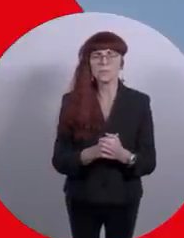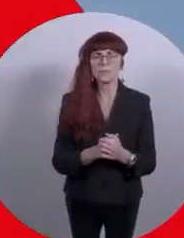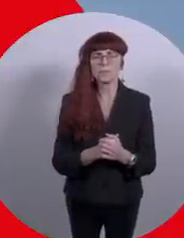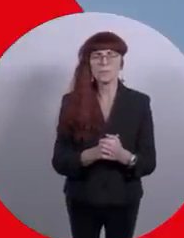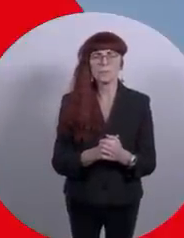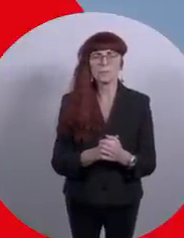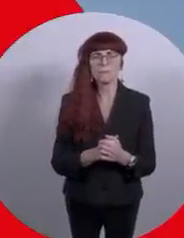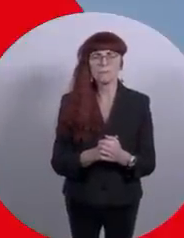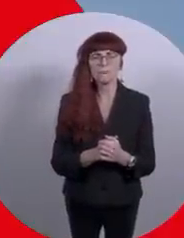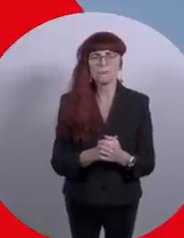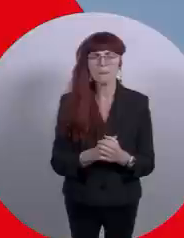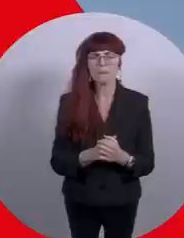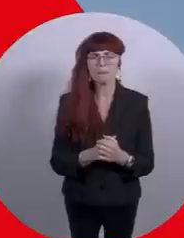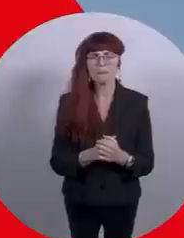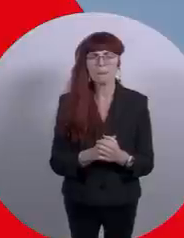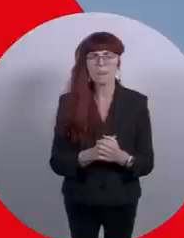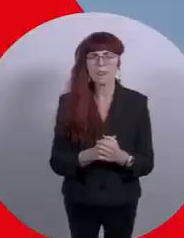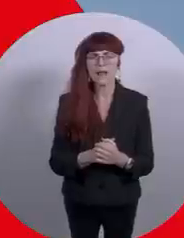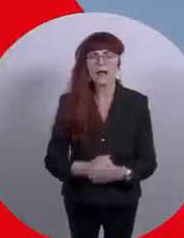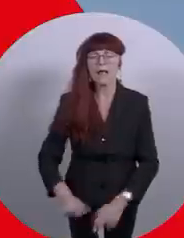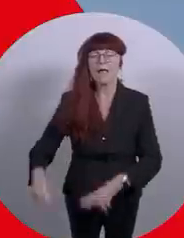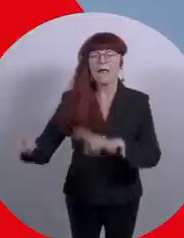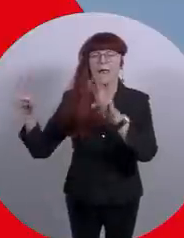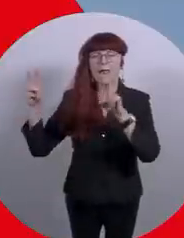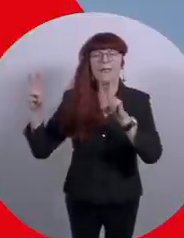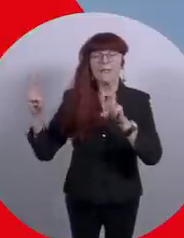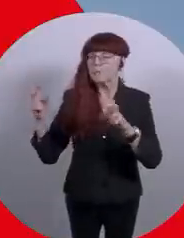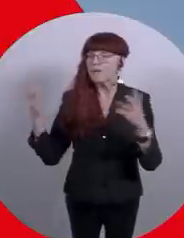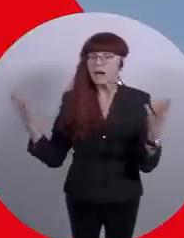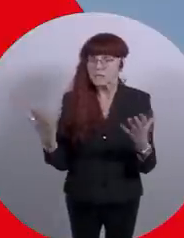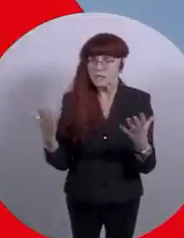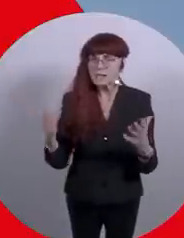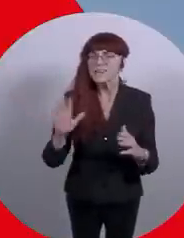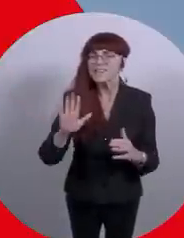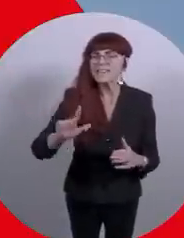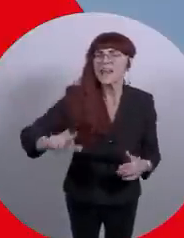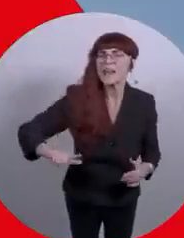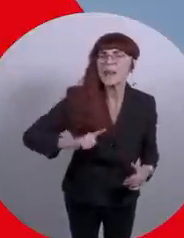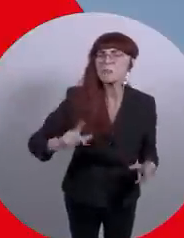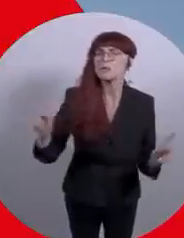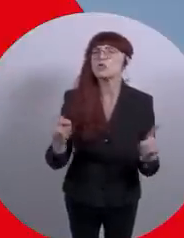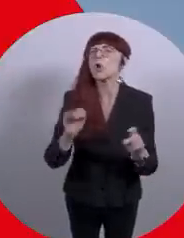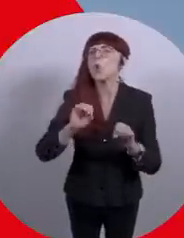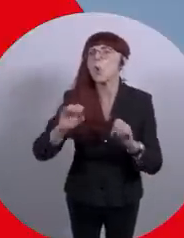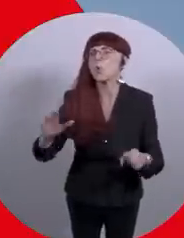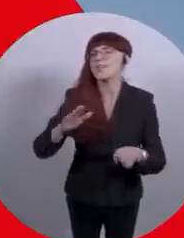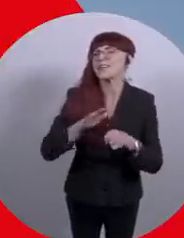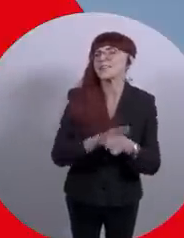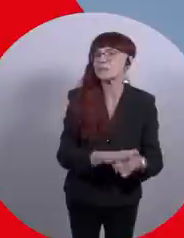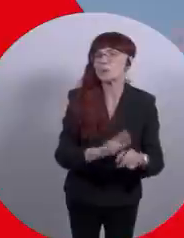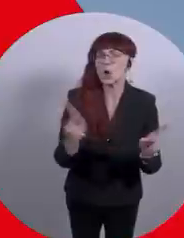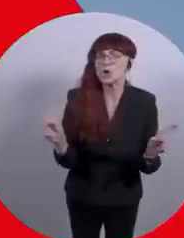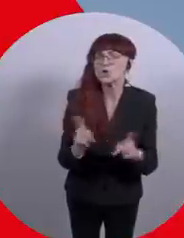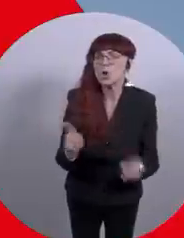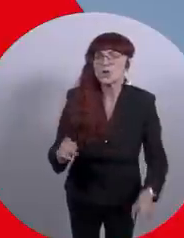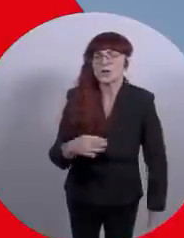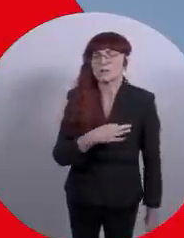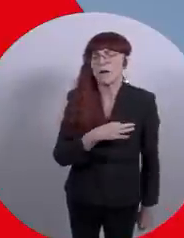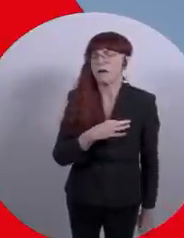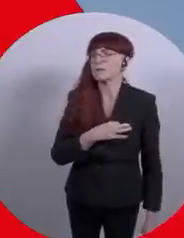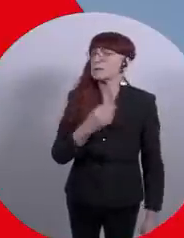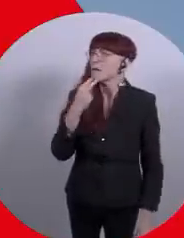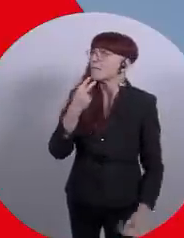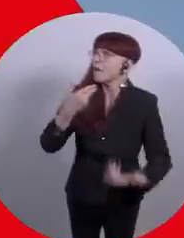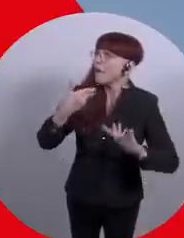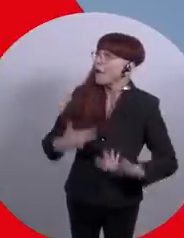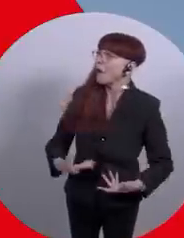es geht um ein Leben ohne Diskriminierung es geht um ein Leben ohne Angst haben zu müssen wer wir sind und